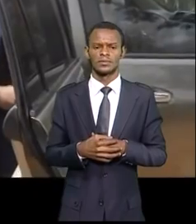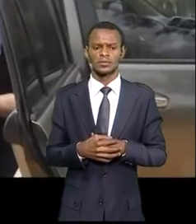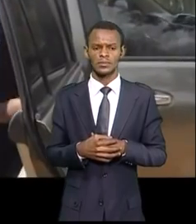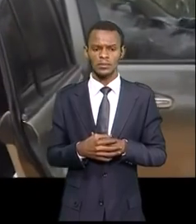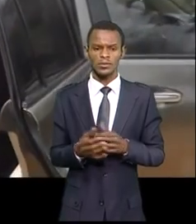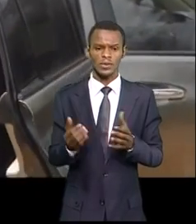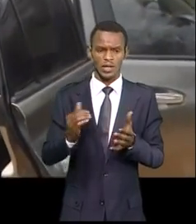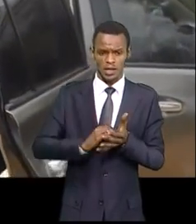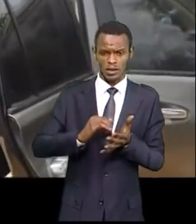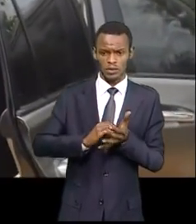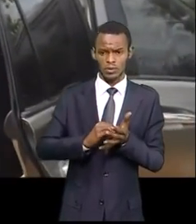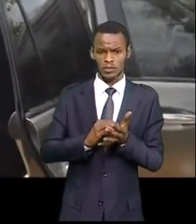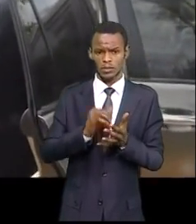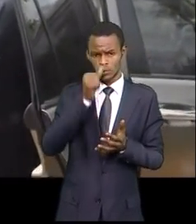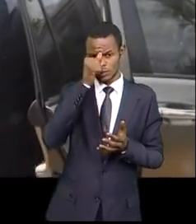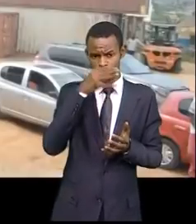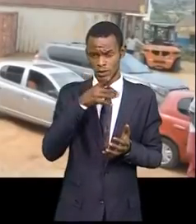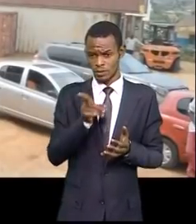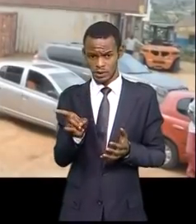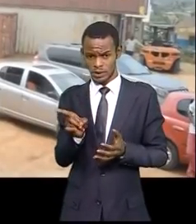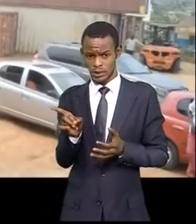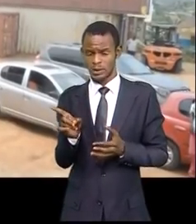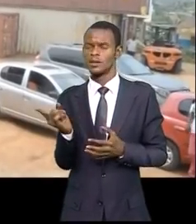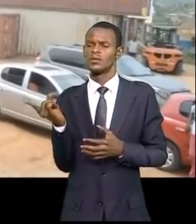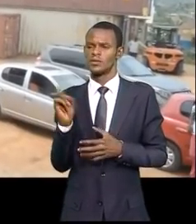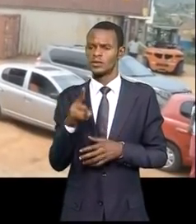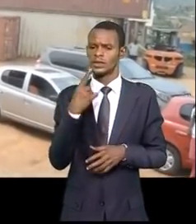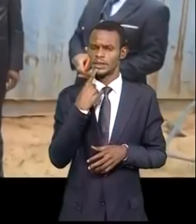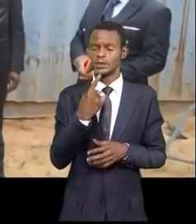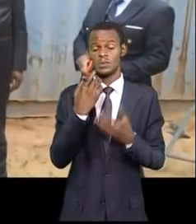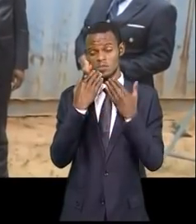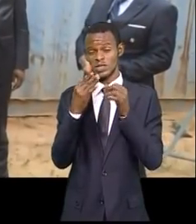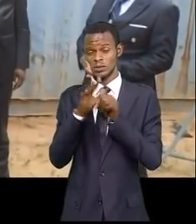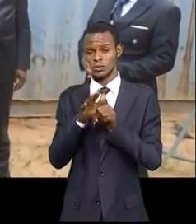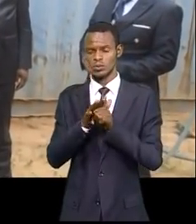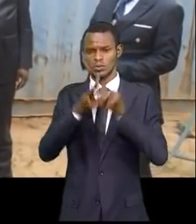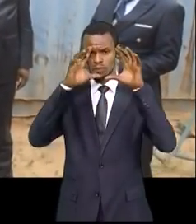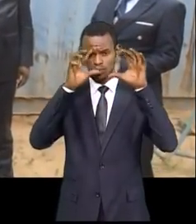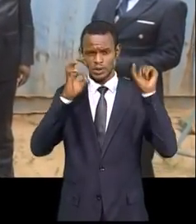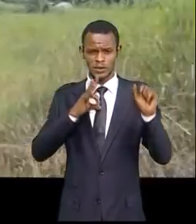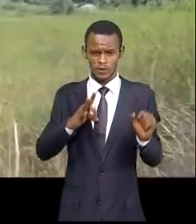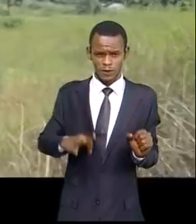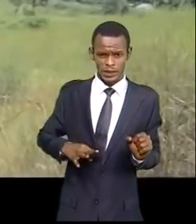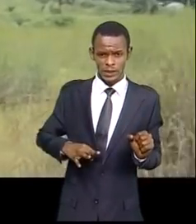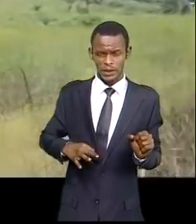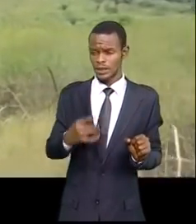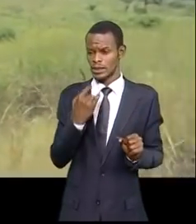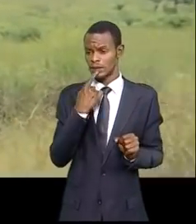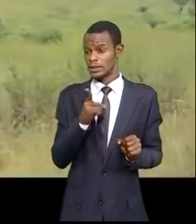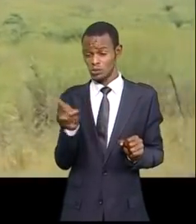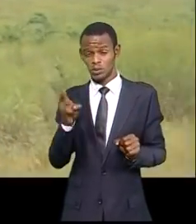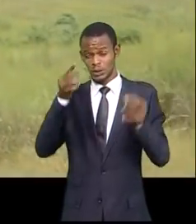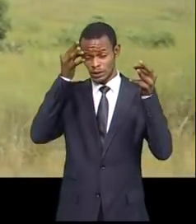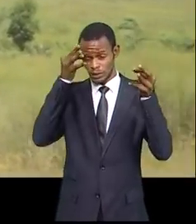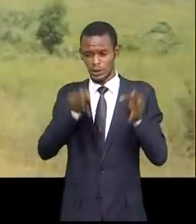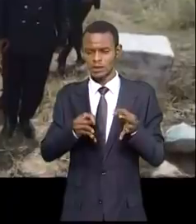mukendi biya moueza après avoir remercié le chef de l'état félix-antoine tshisekedi tshilombo pour sa détermination de relance des